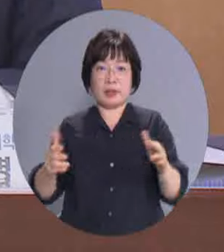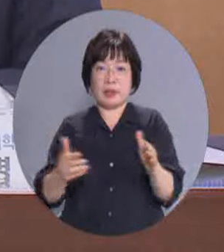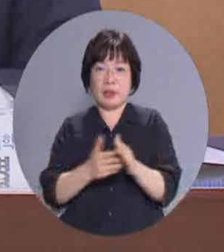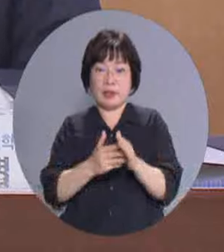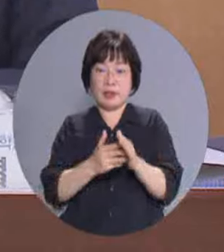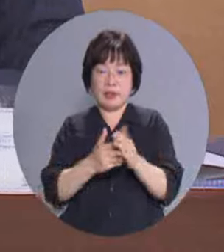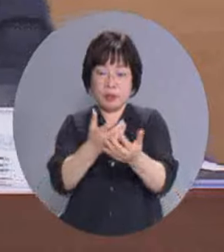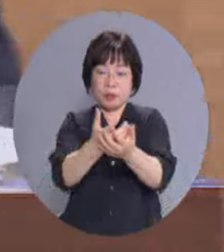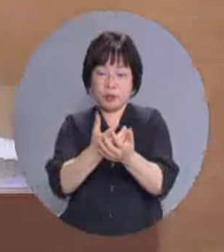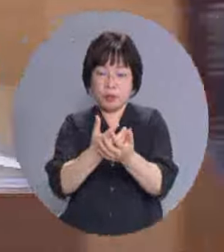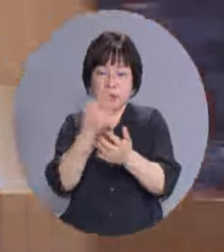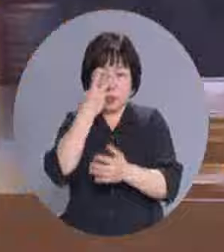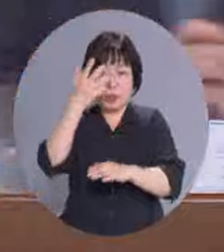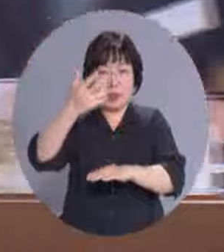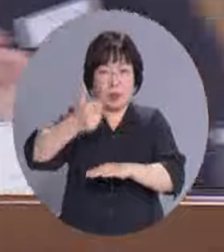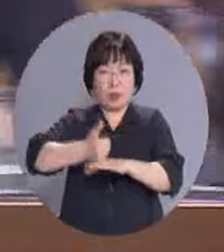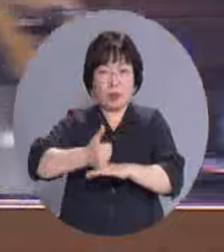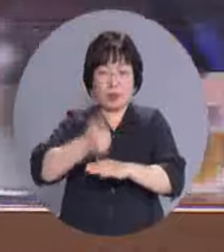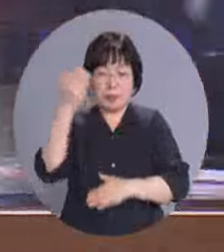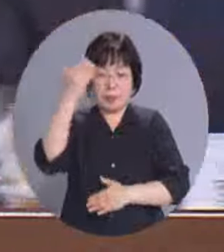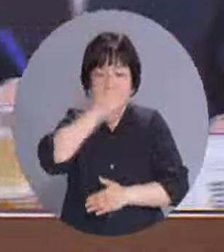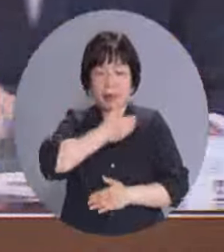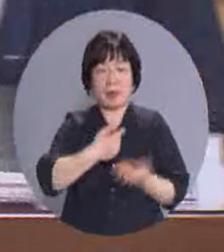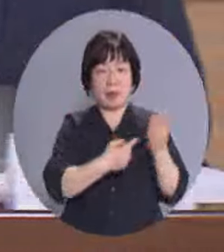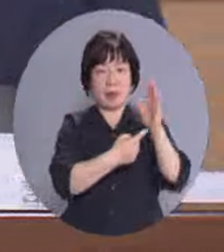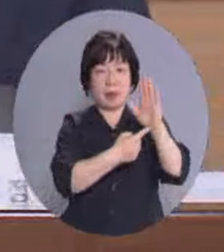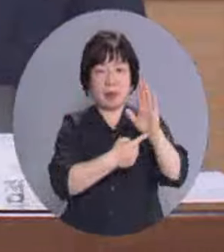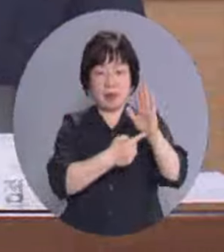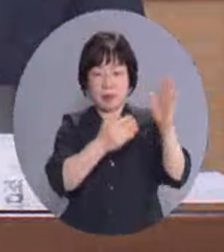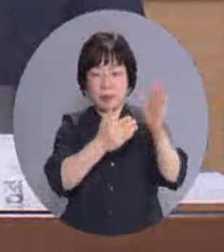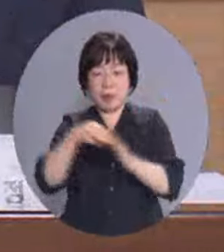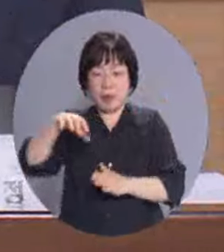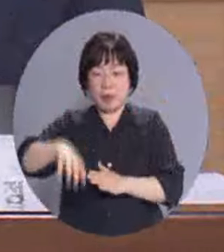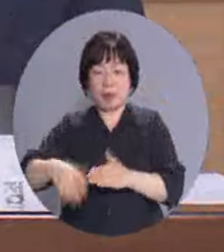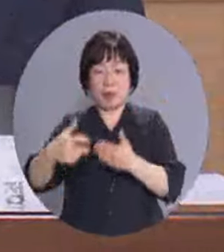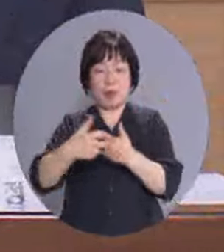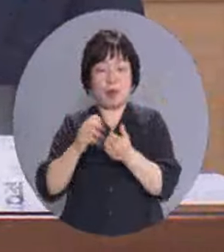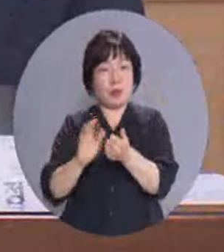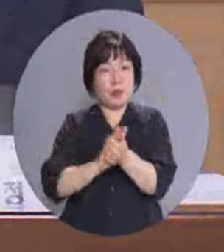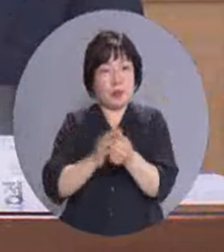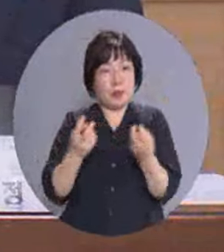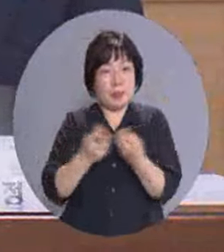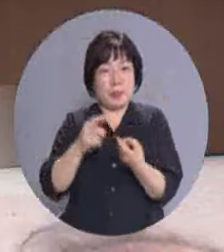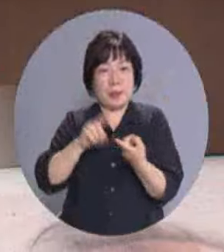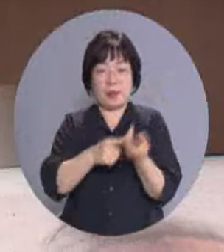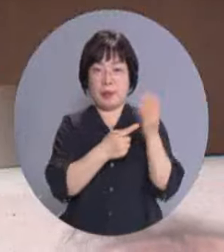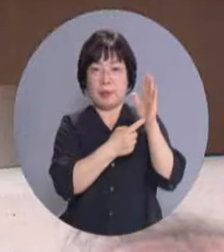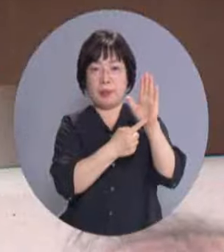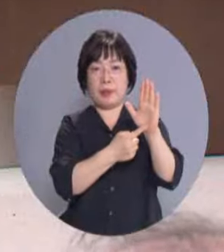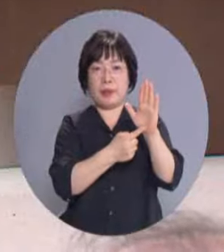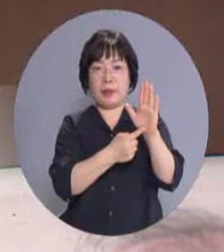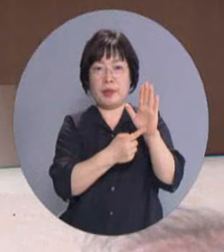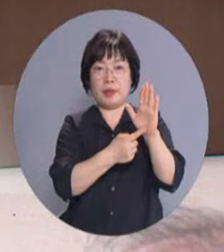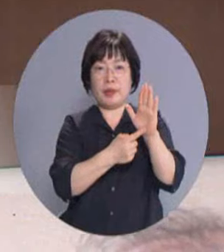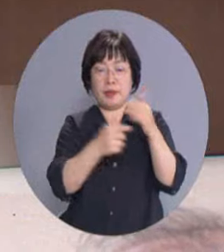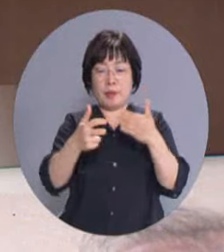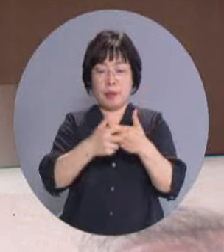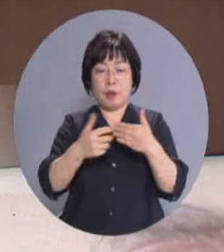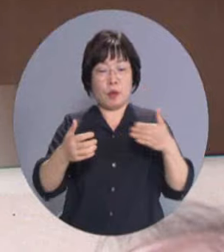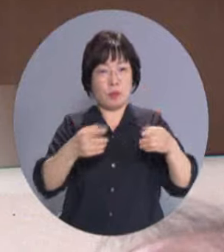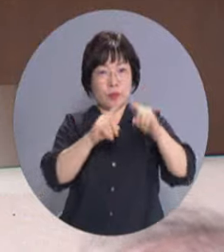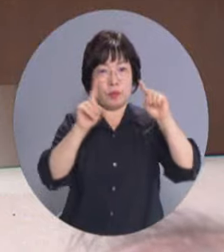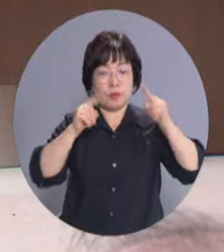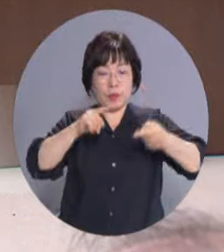수행한 관련용역 결과에 대한 투명한 공개 탈락 지역에 대한 의료 대책 등을 요구했습니다 또한 의대 관련